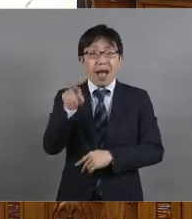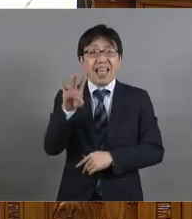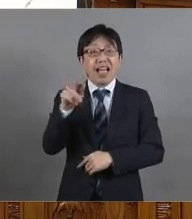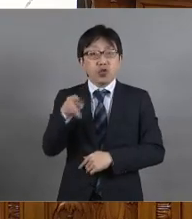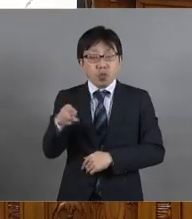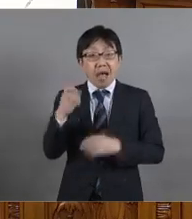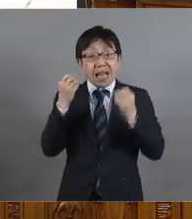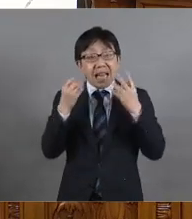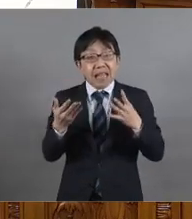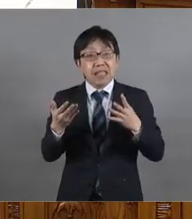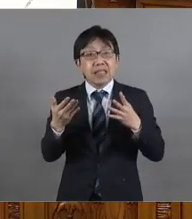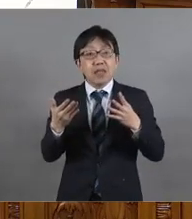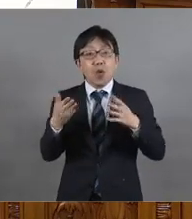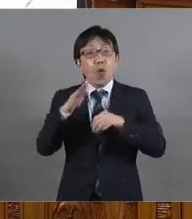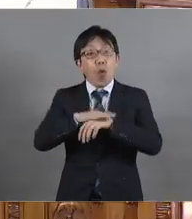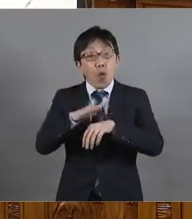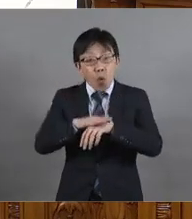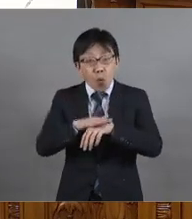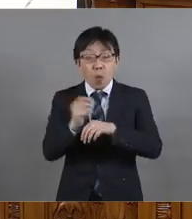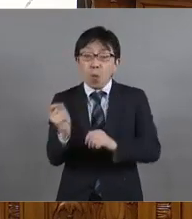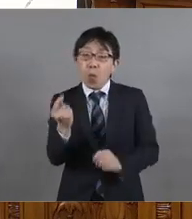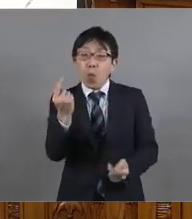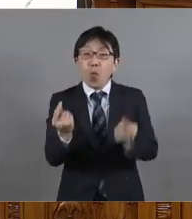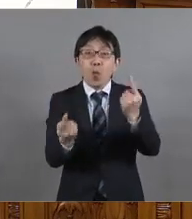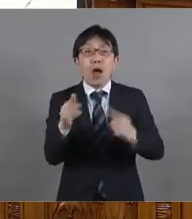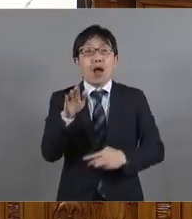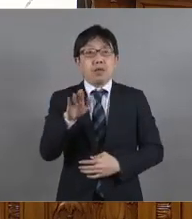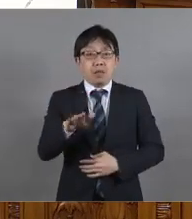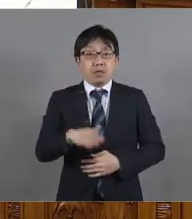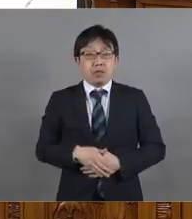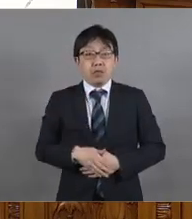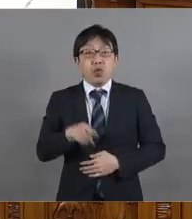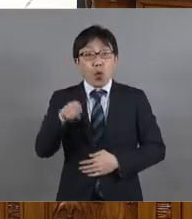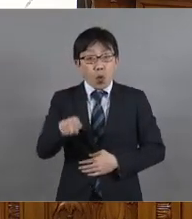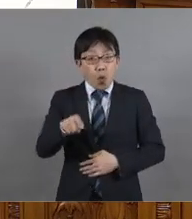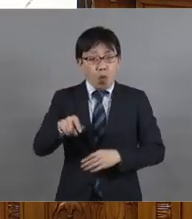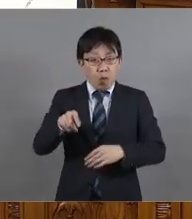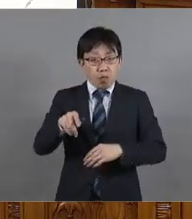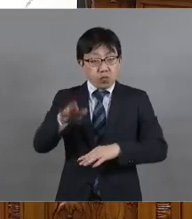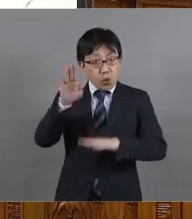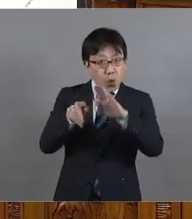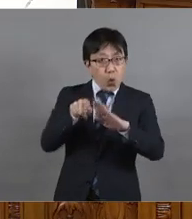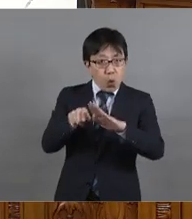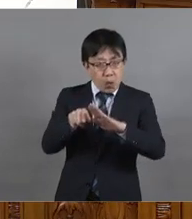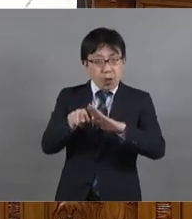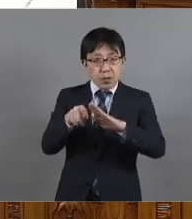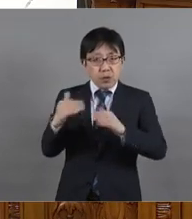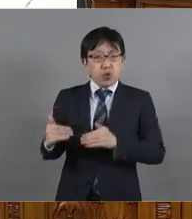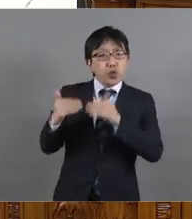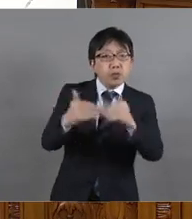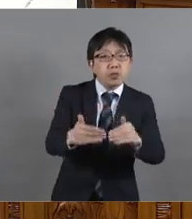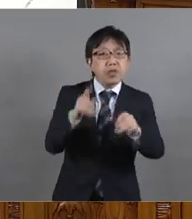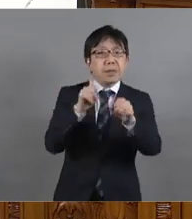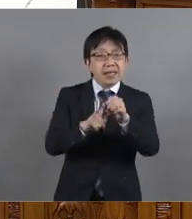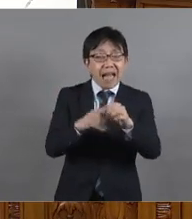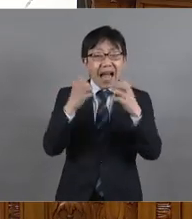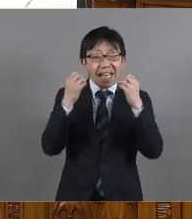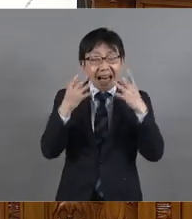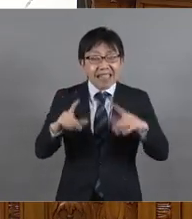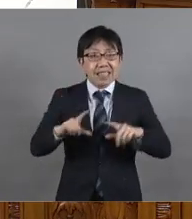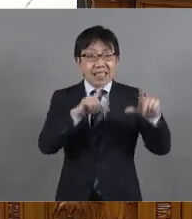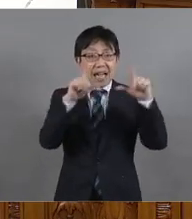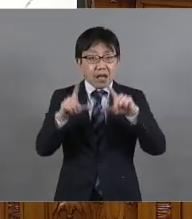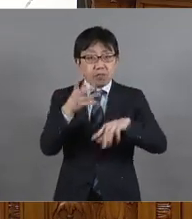未来に向けた芽が出始めていますこうした動きを後戻りさせず新たな日常を定着させ